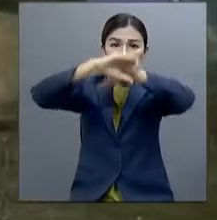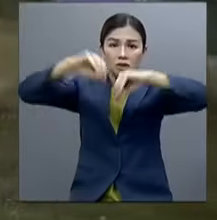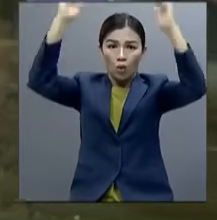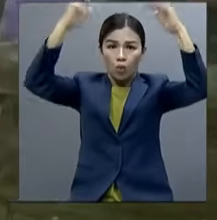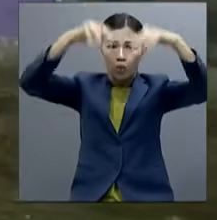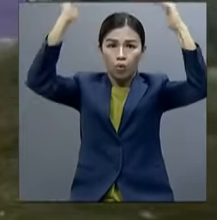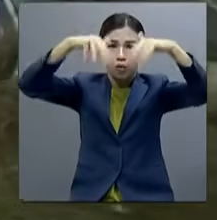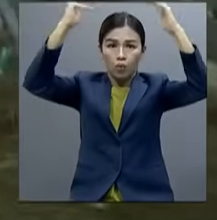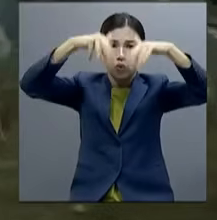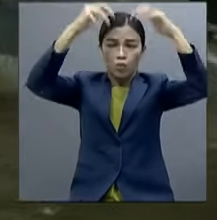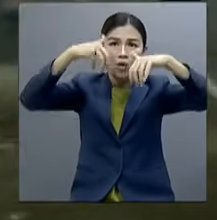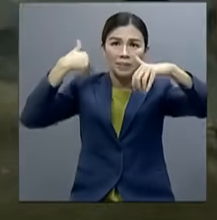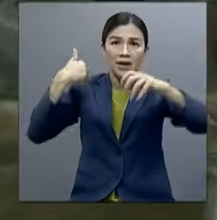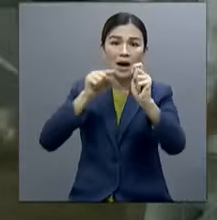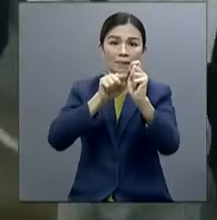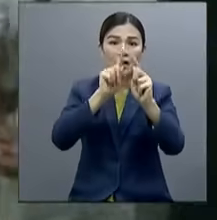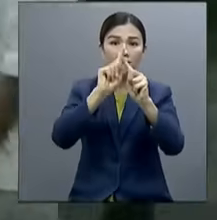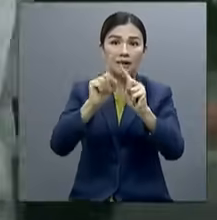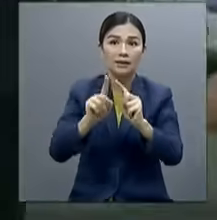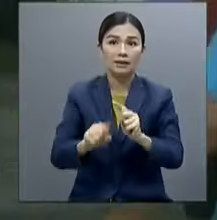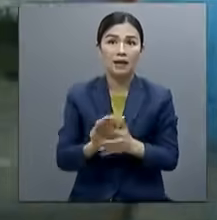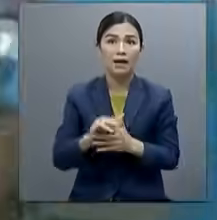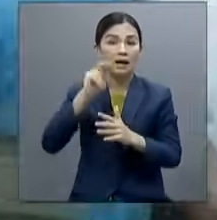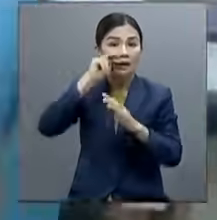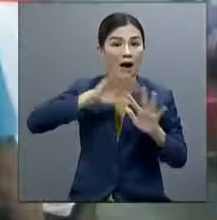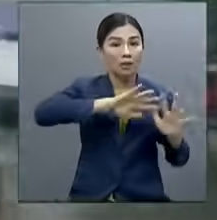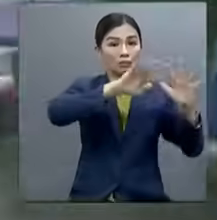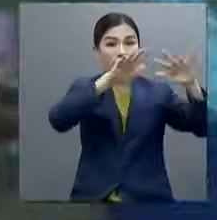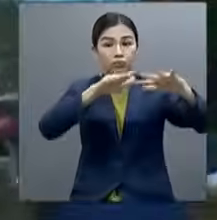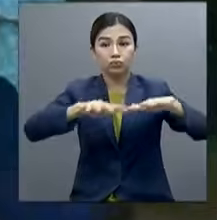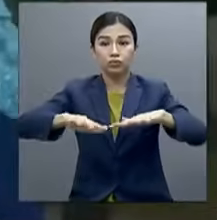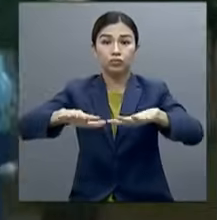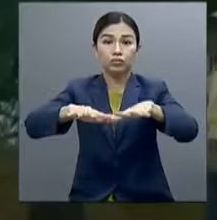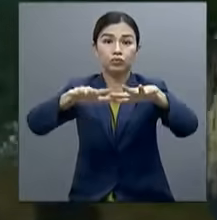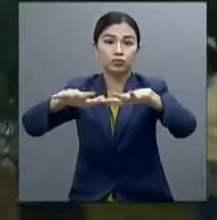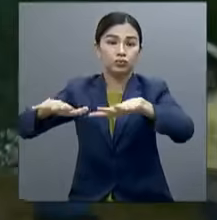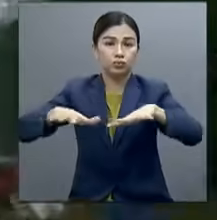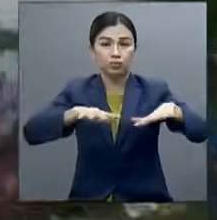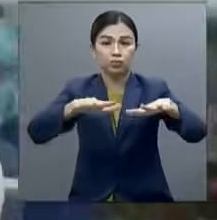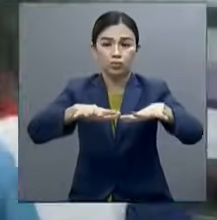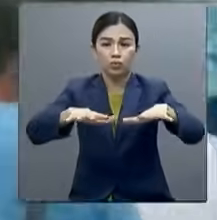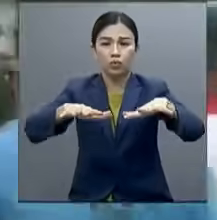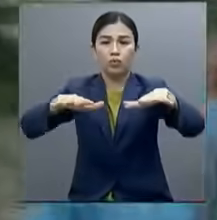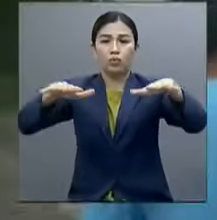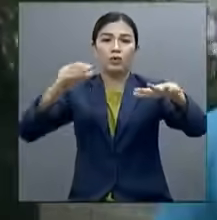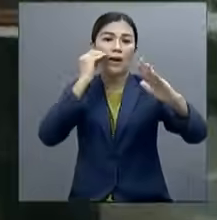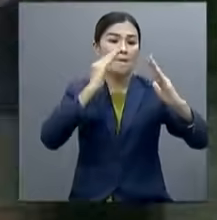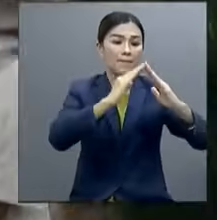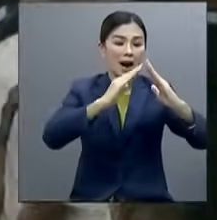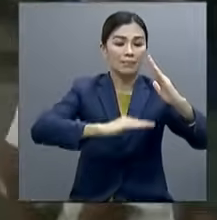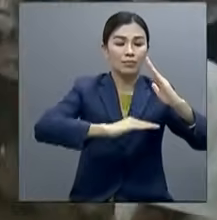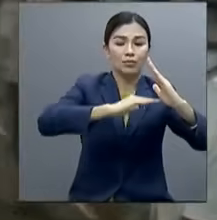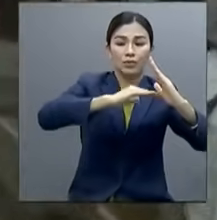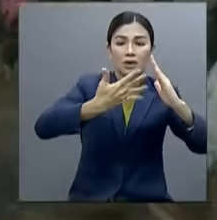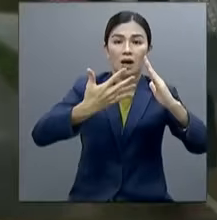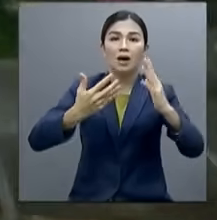ต่อเนื่องในหลายอำเภอค่ะทำให้น้ำหลากท่วมบ้านเรือนประชากรและพื้นที่ทางการเกษตรได้รับผลก